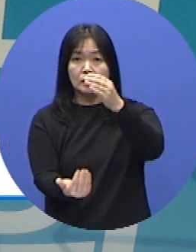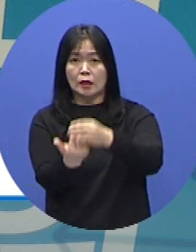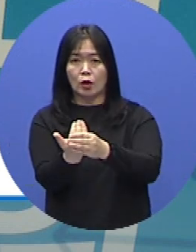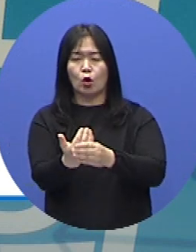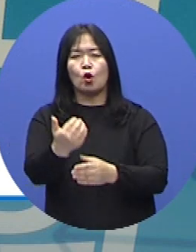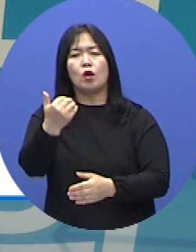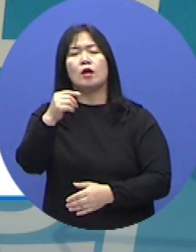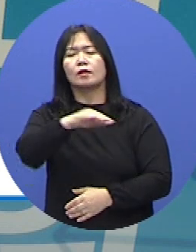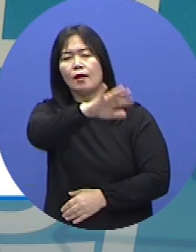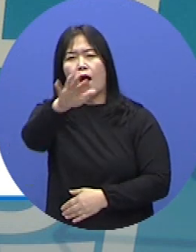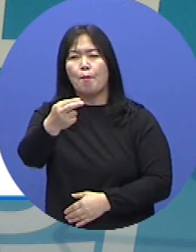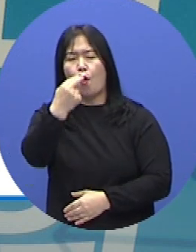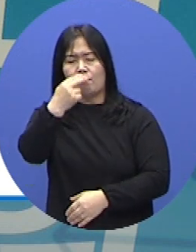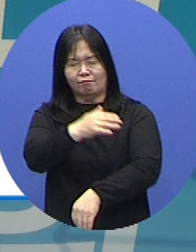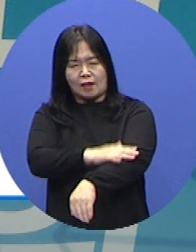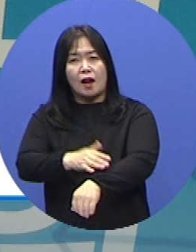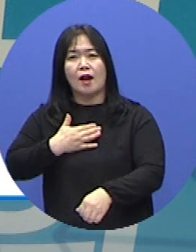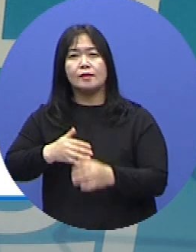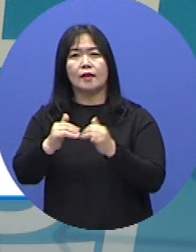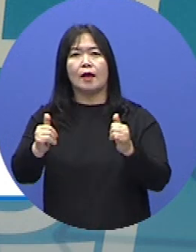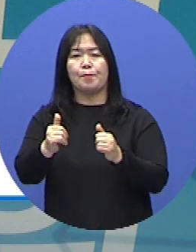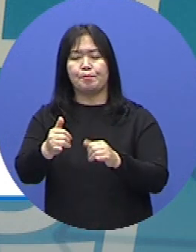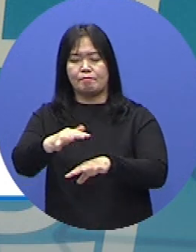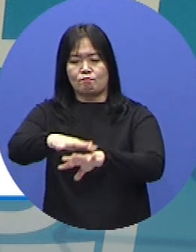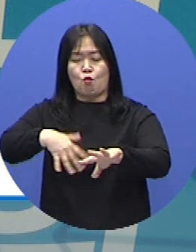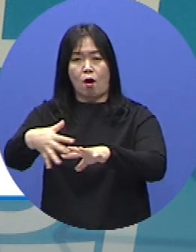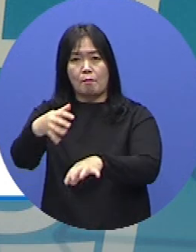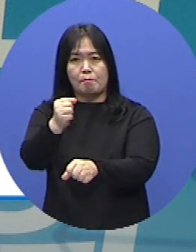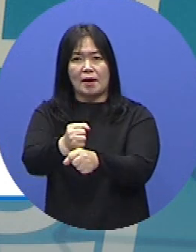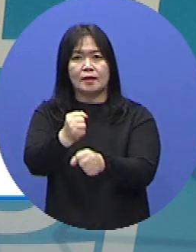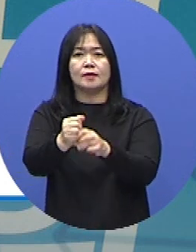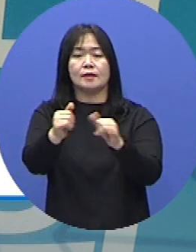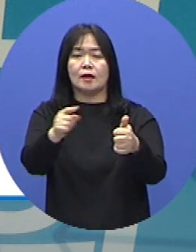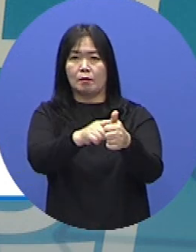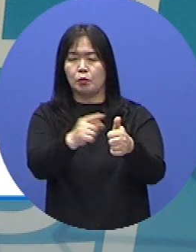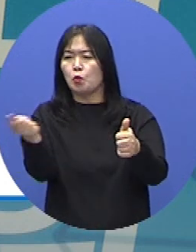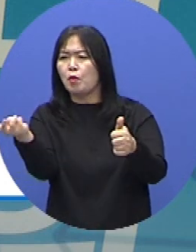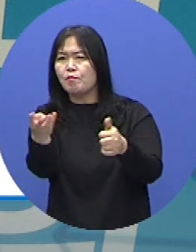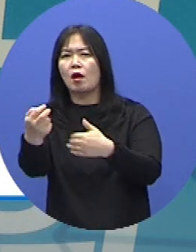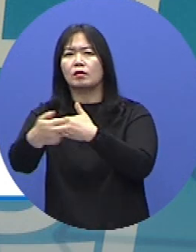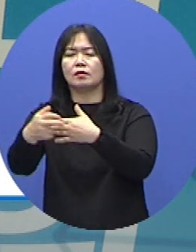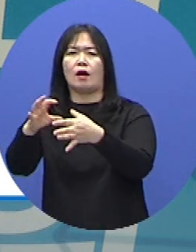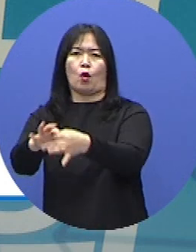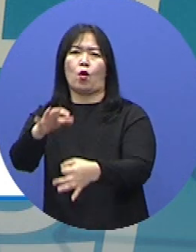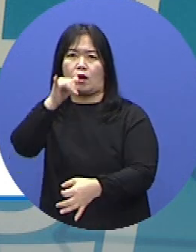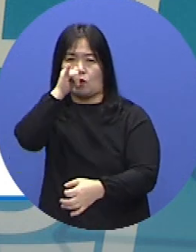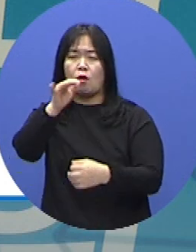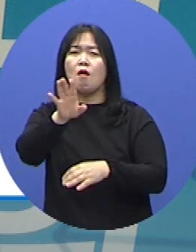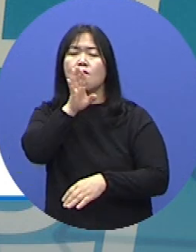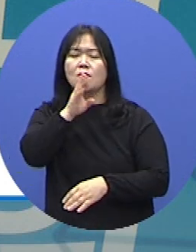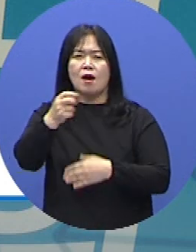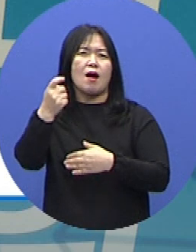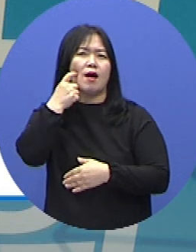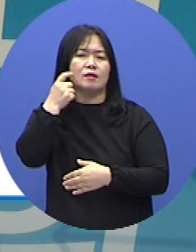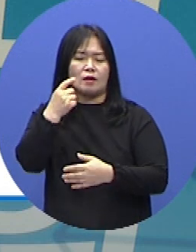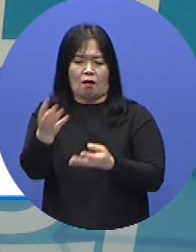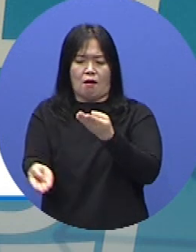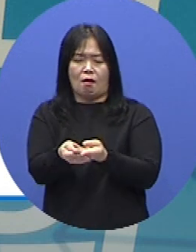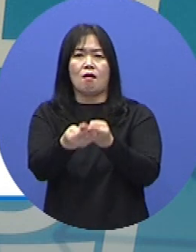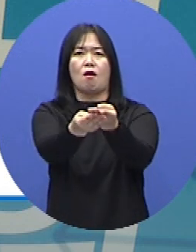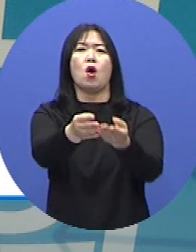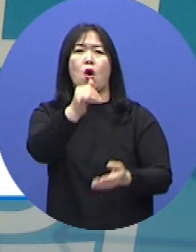사건은 누구보다 보험을 잘 아는 보험 설계사에 여러 명의 의사들까지 가담했고 허위 진단서가